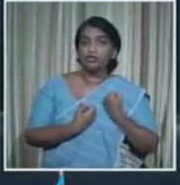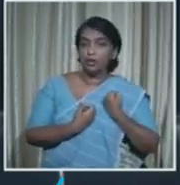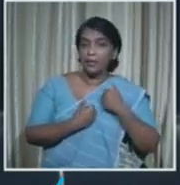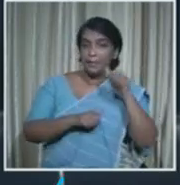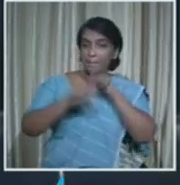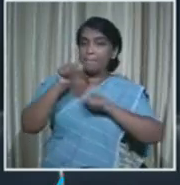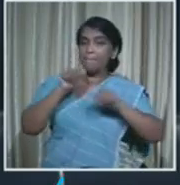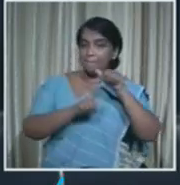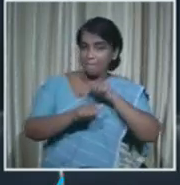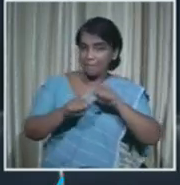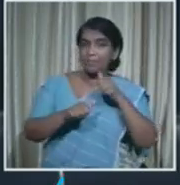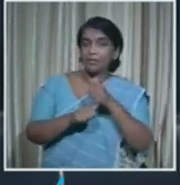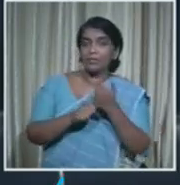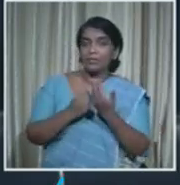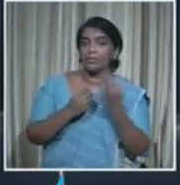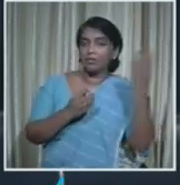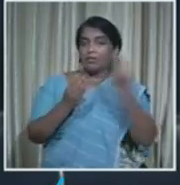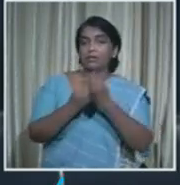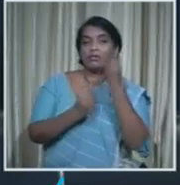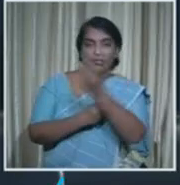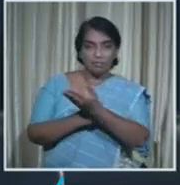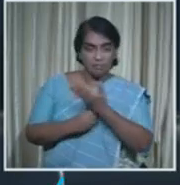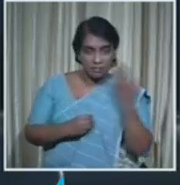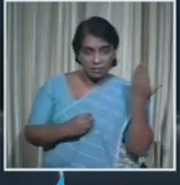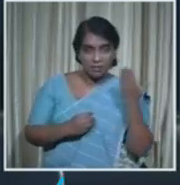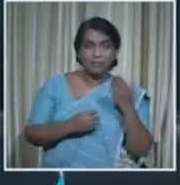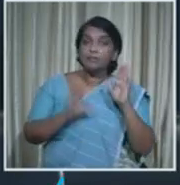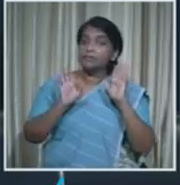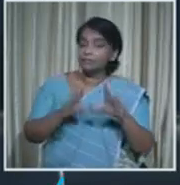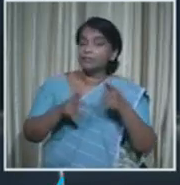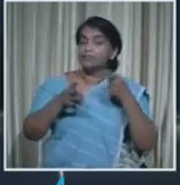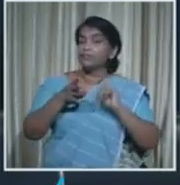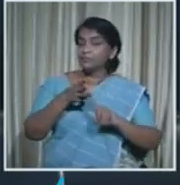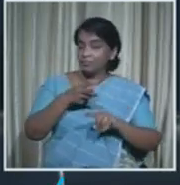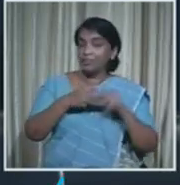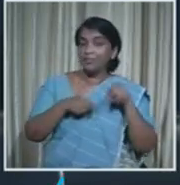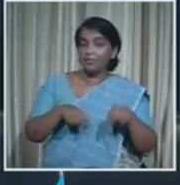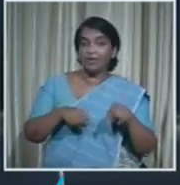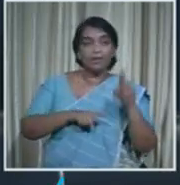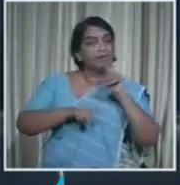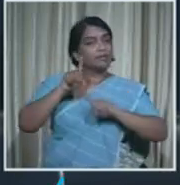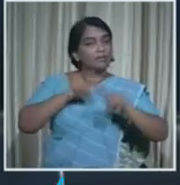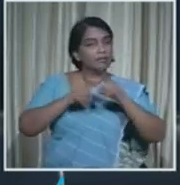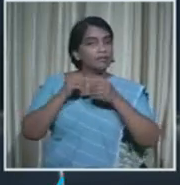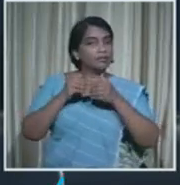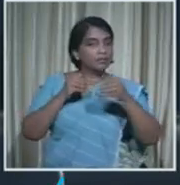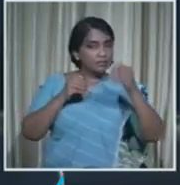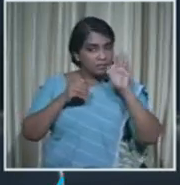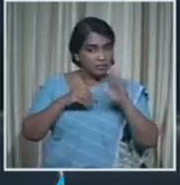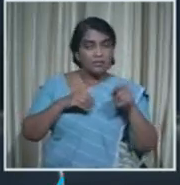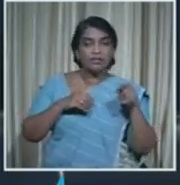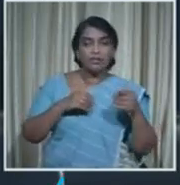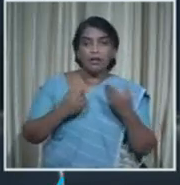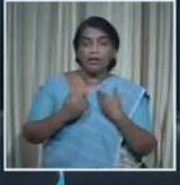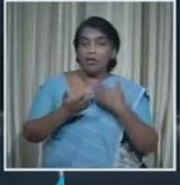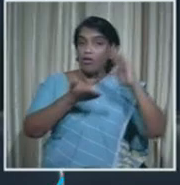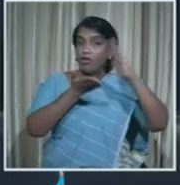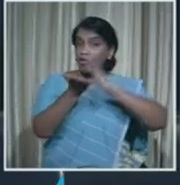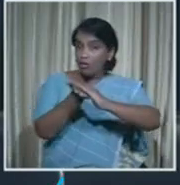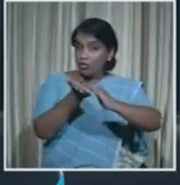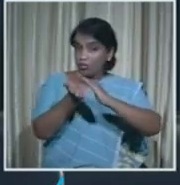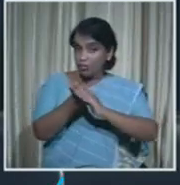එහෙම බෙහෙත් එහෙම ඕන නම් අපිට ඒක ලබා ගන්න අනික තියෙන්නේ දැන් සාකච්ඡා කරගෙන යන්නේ අපිට උදව් කරන